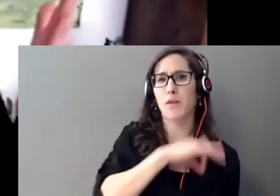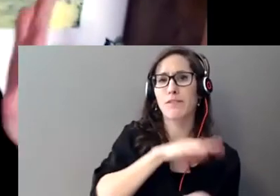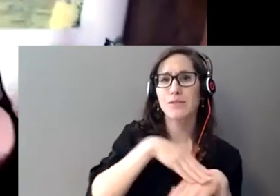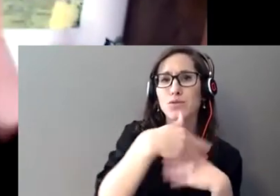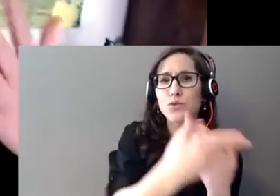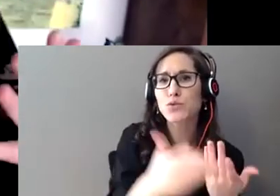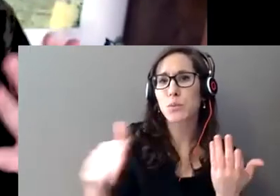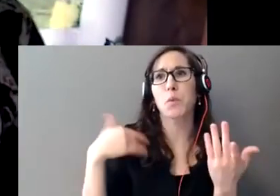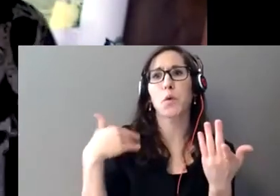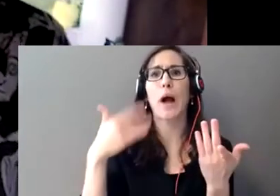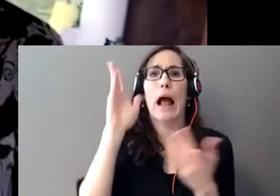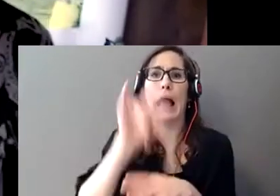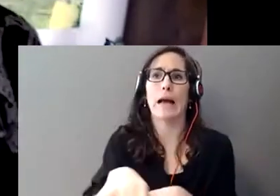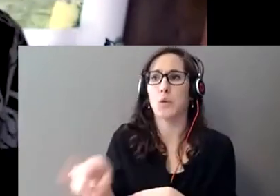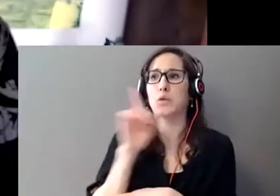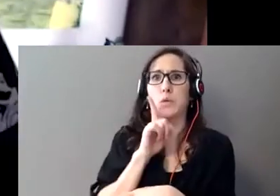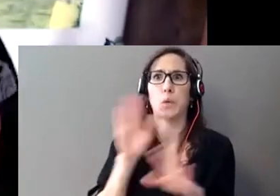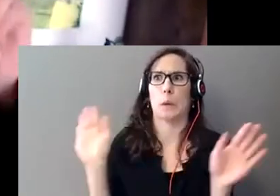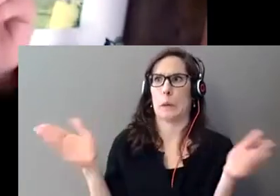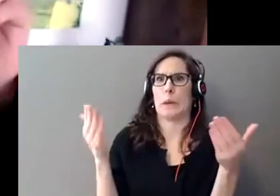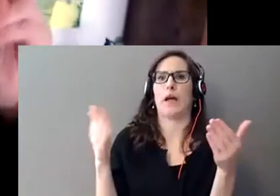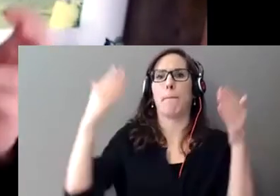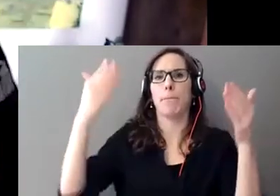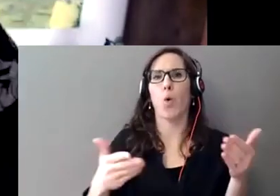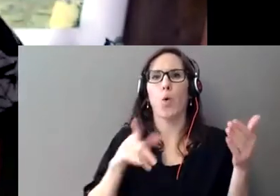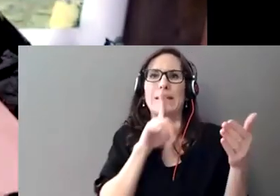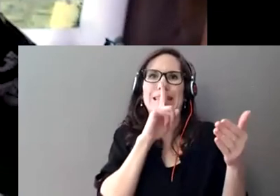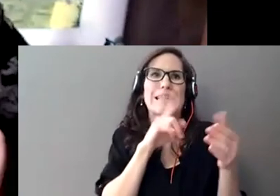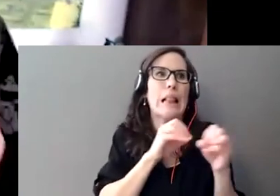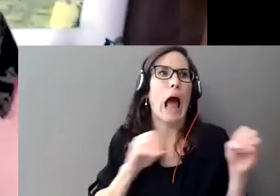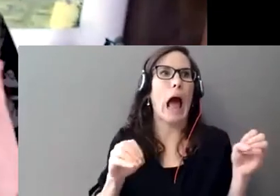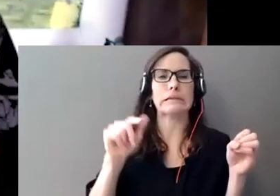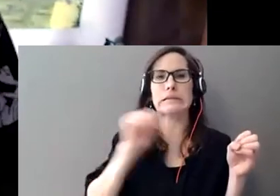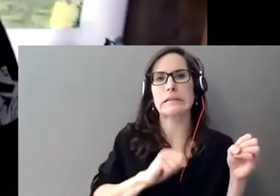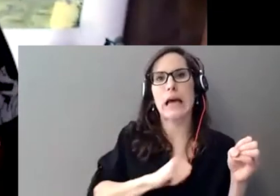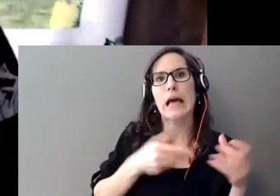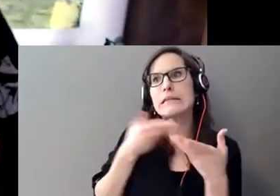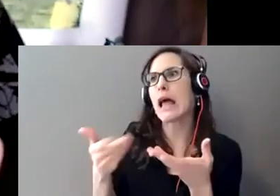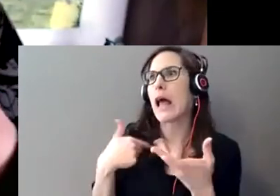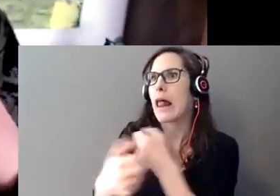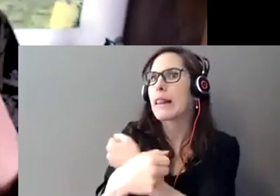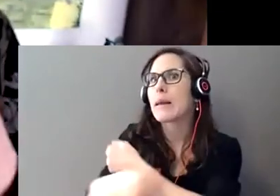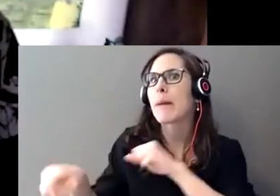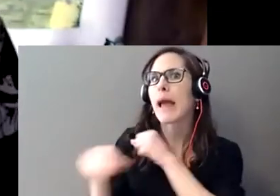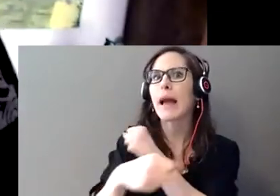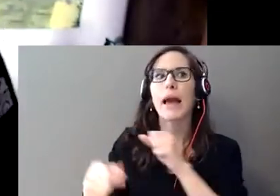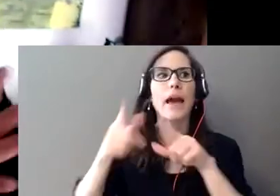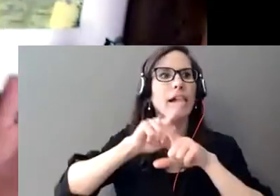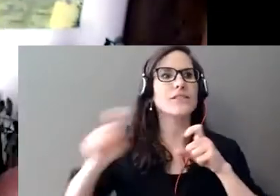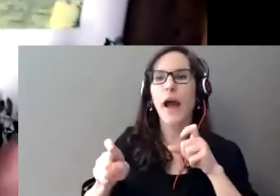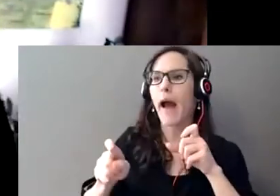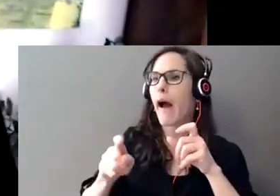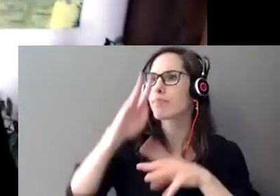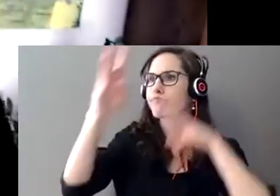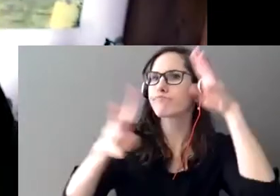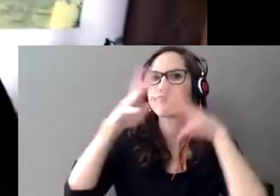enfermés dans un mur du silence duquel on essaie de les libérer avec des dispositifs de vibration pour faire